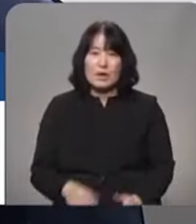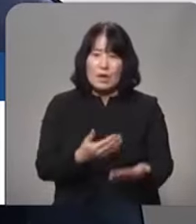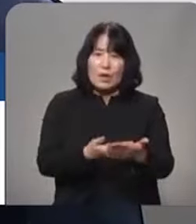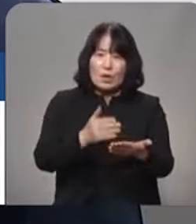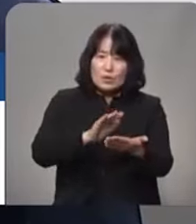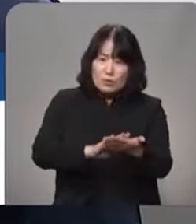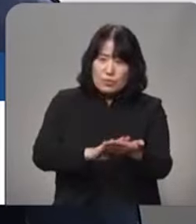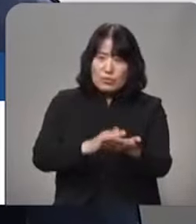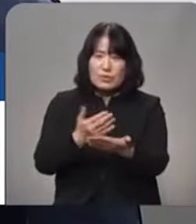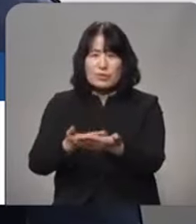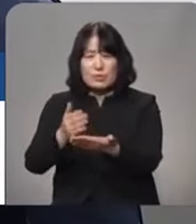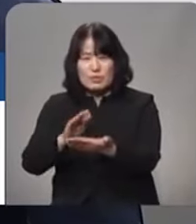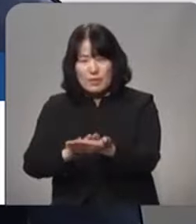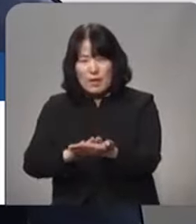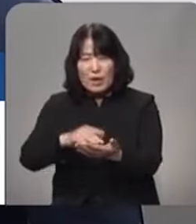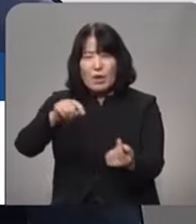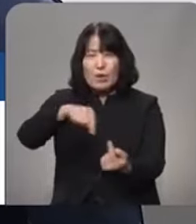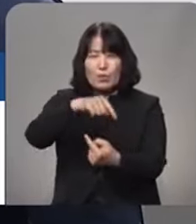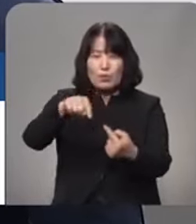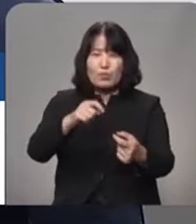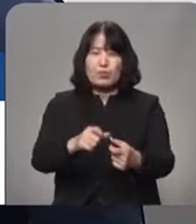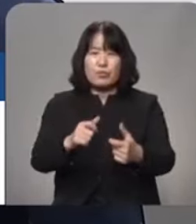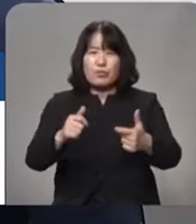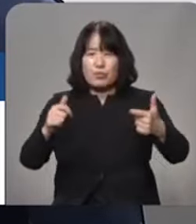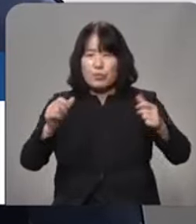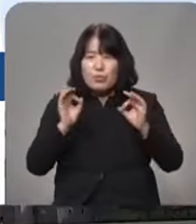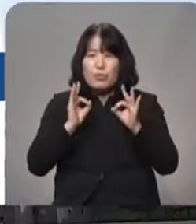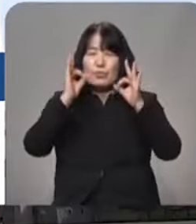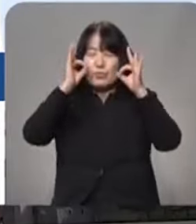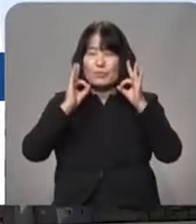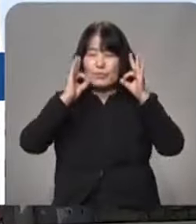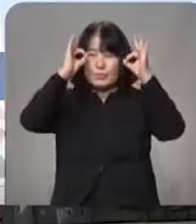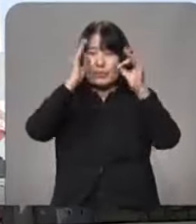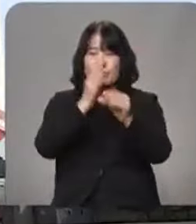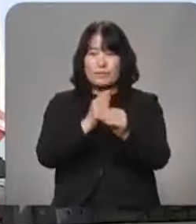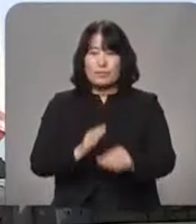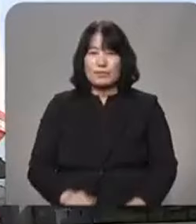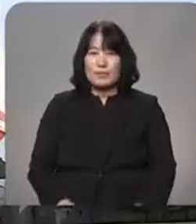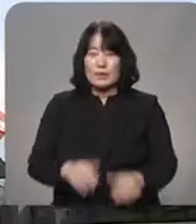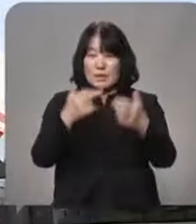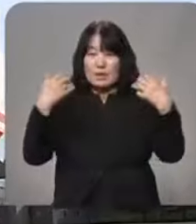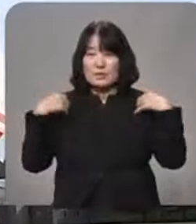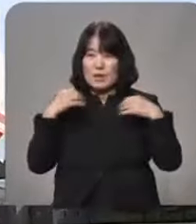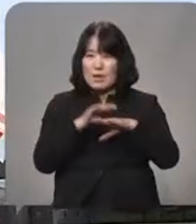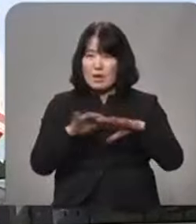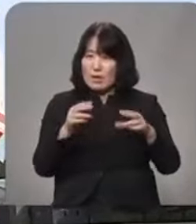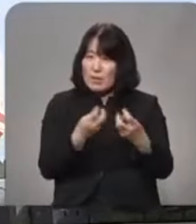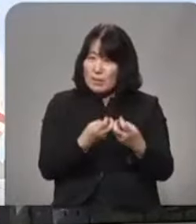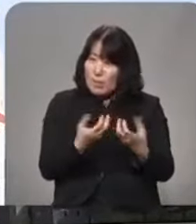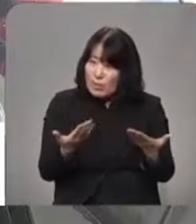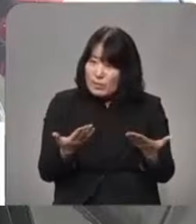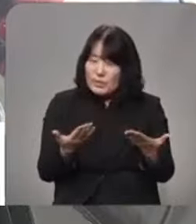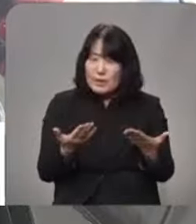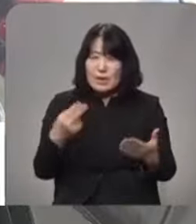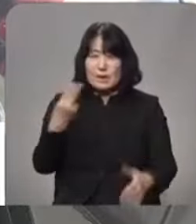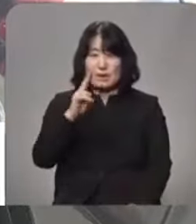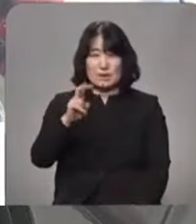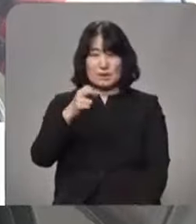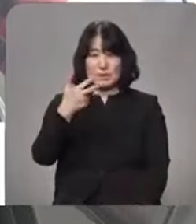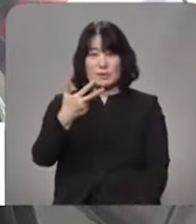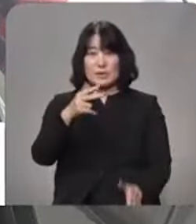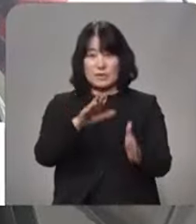많이 수행을 해서 가동률을 높이고자 많이 노력을 하는데 산림청은 해결 방안이 없으면 오는